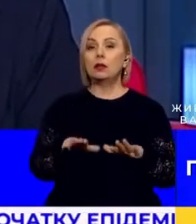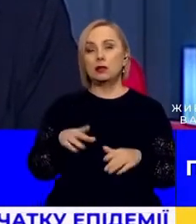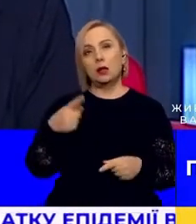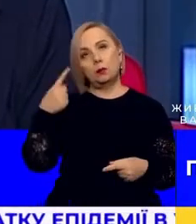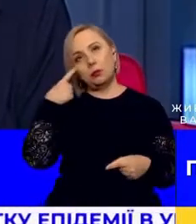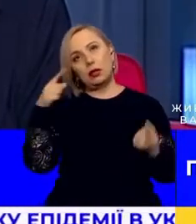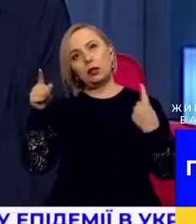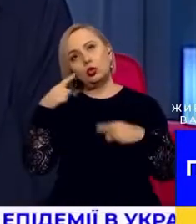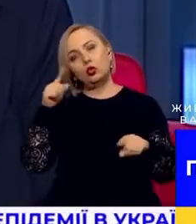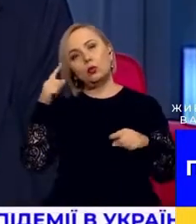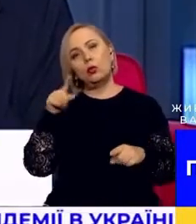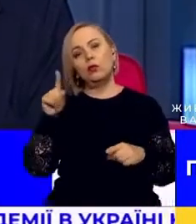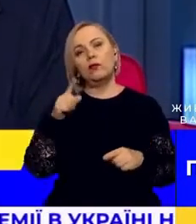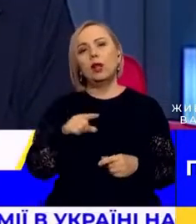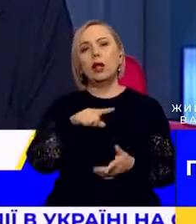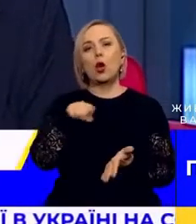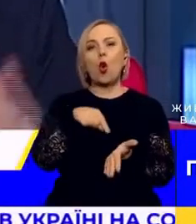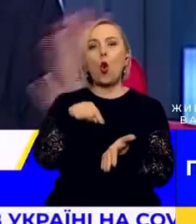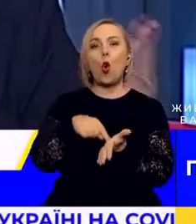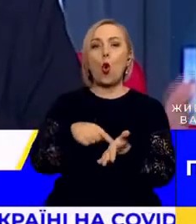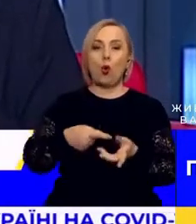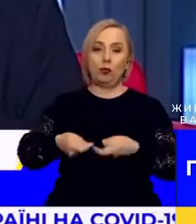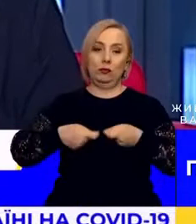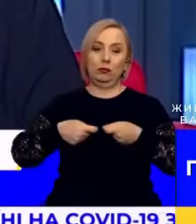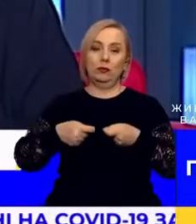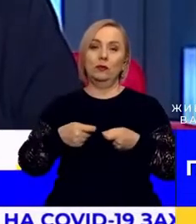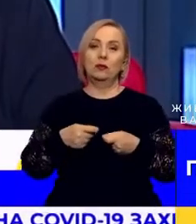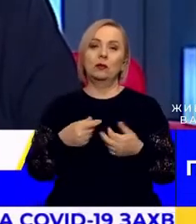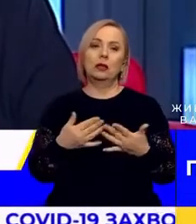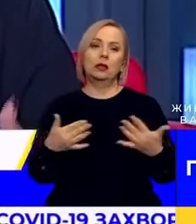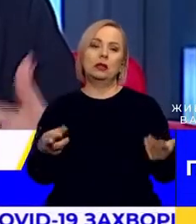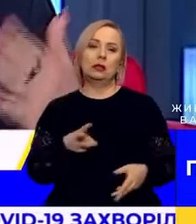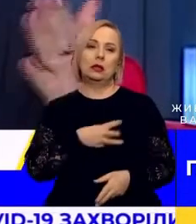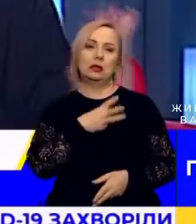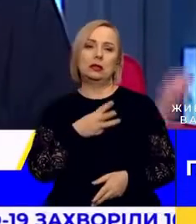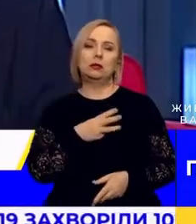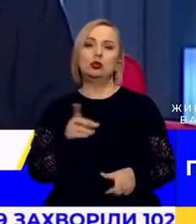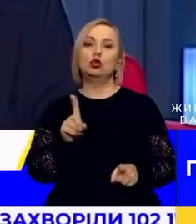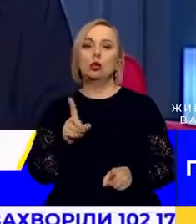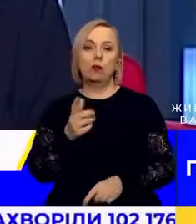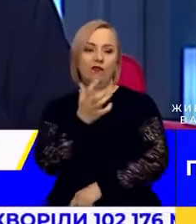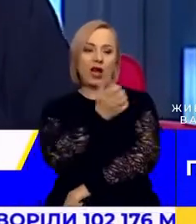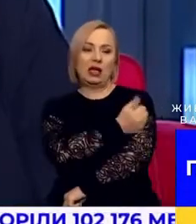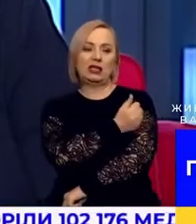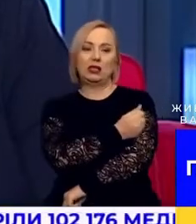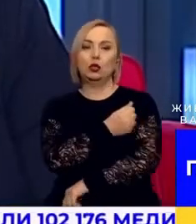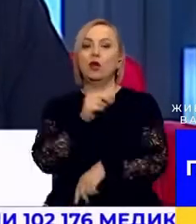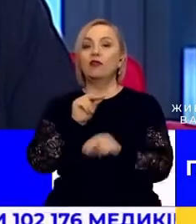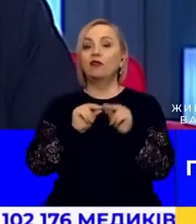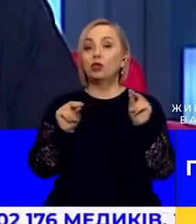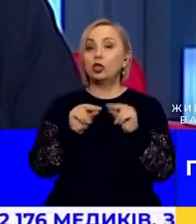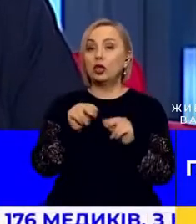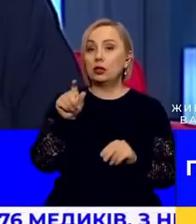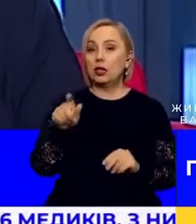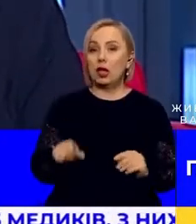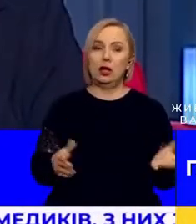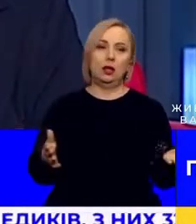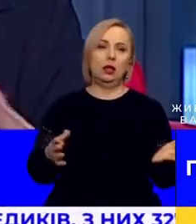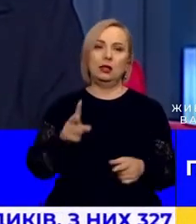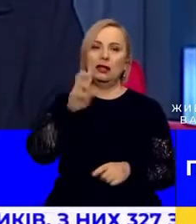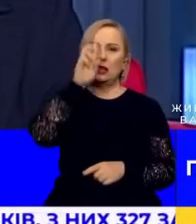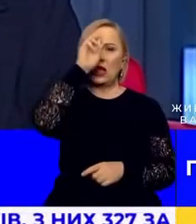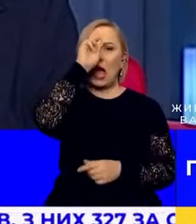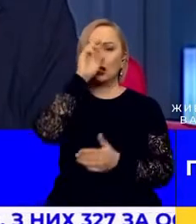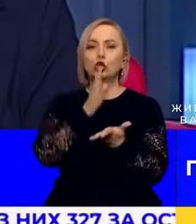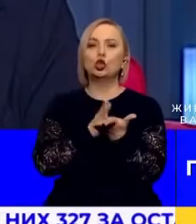голови різні стимули для того, щоб, наприклад, вакцинувати вчителів, для того, щоб вакцинувати держслужбовців,